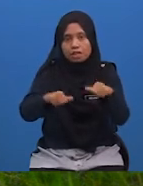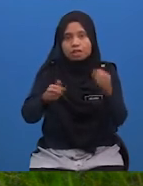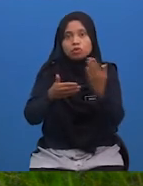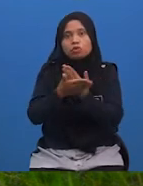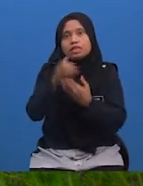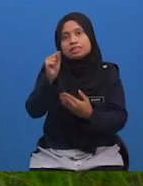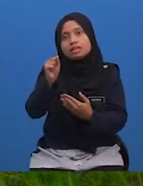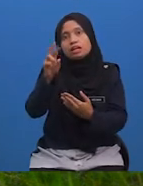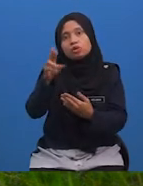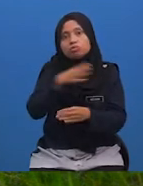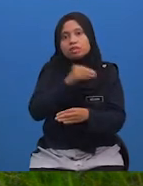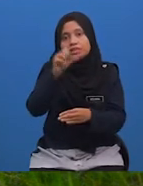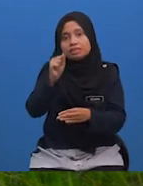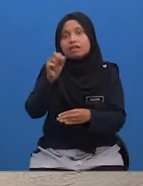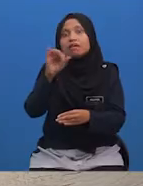Sang Ranggi?